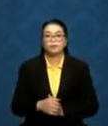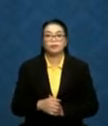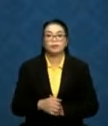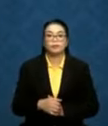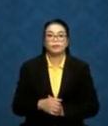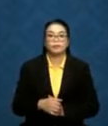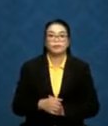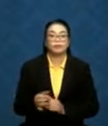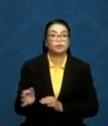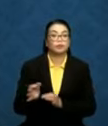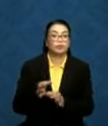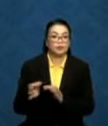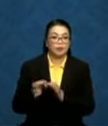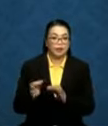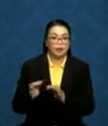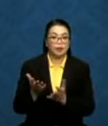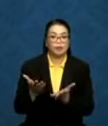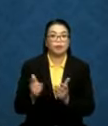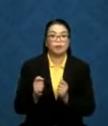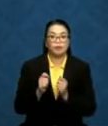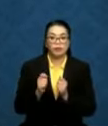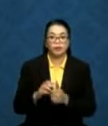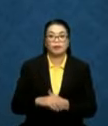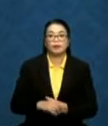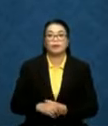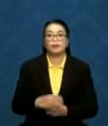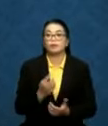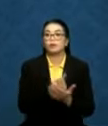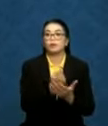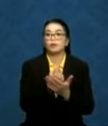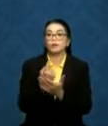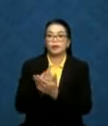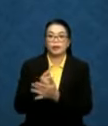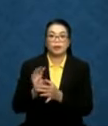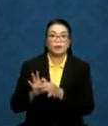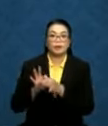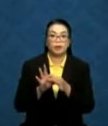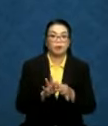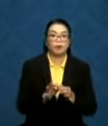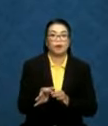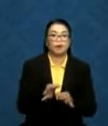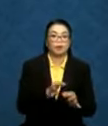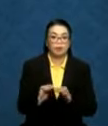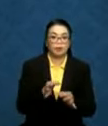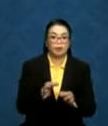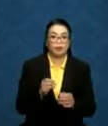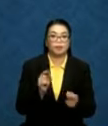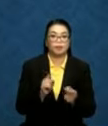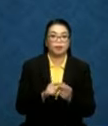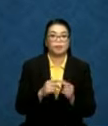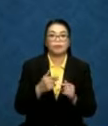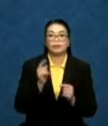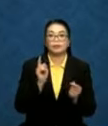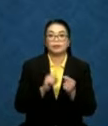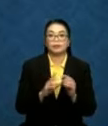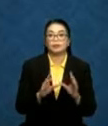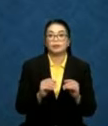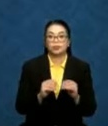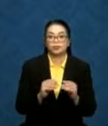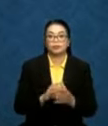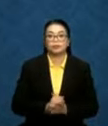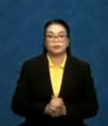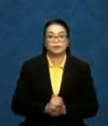ผู้ชี้แจงนะครับขออนุญาตอนุญาตให้ผู้แทนจากหน่วยงานที่เกี่ยวข้องเข้าร่วมชี้แจงข้อเท็จจริงต่อที่ประชุมครับท่านแรกท่าน